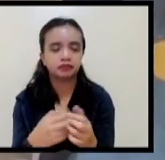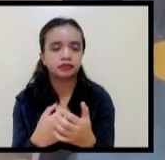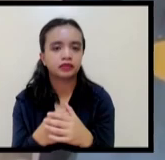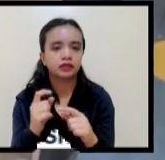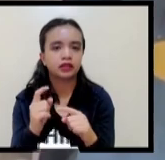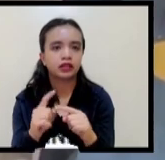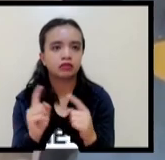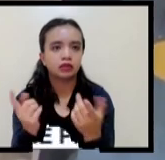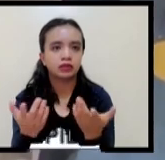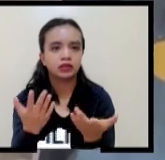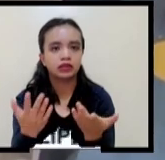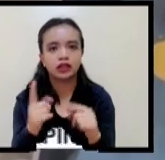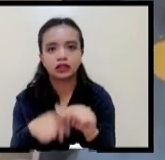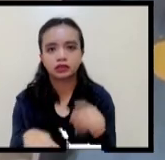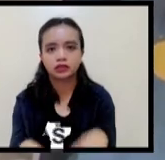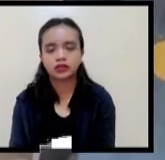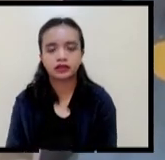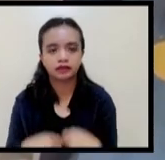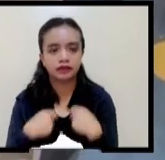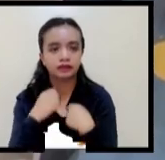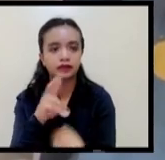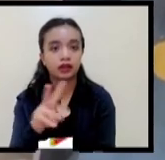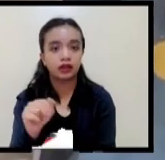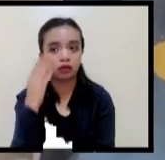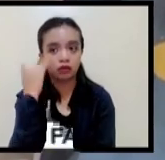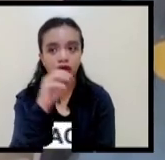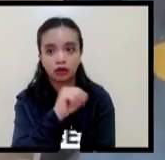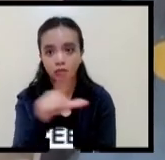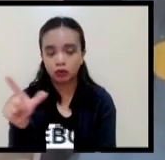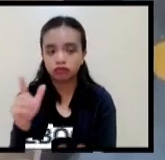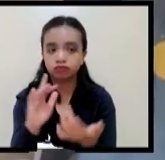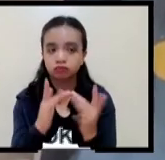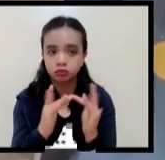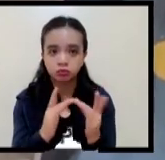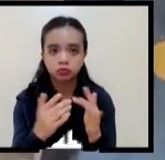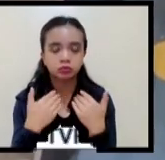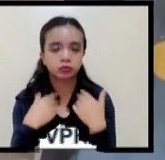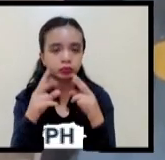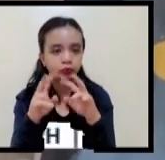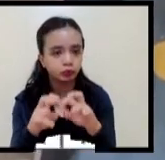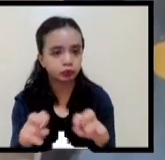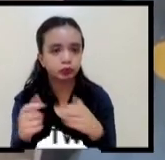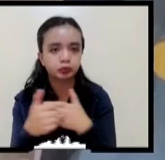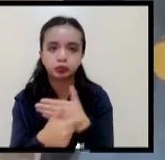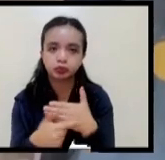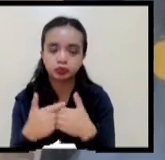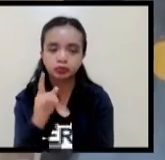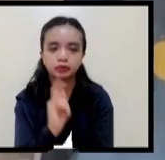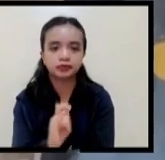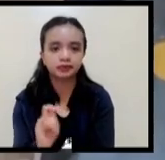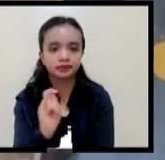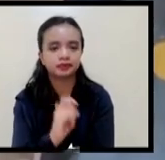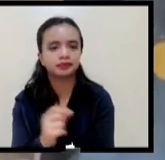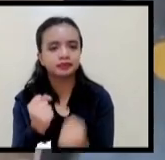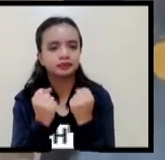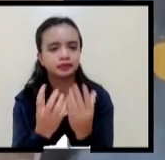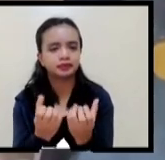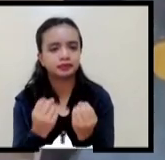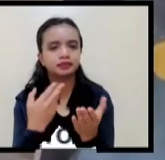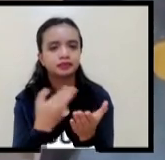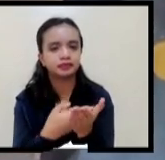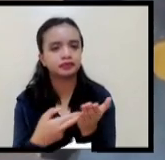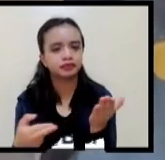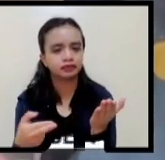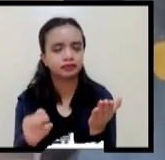bilang isang virtual assistant. Kasi kumbaga lahat online na, ma-research mo, nandiyan yung Google, nandiyan yung YouTube. And sobrang daming mga resources